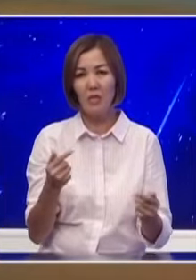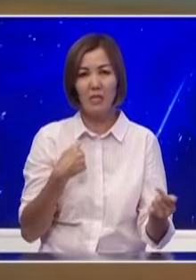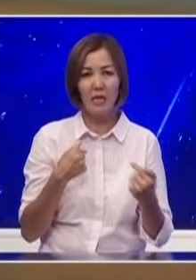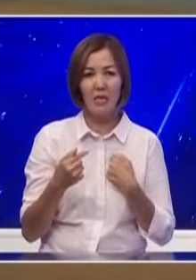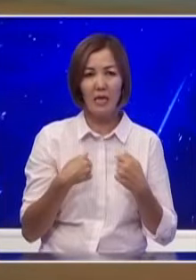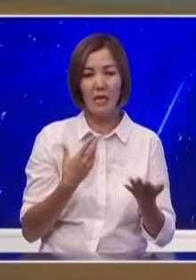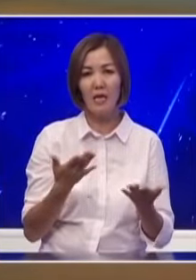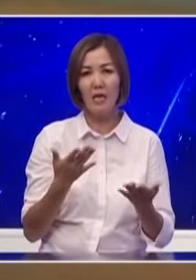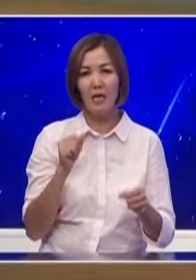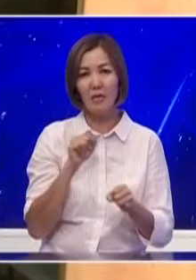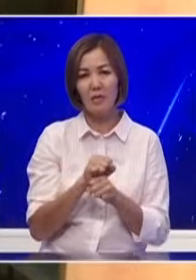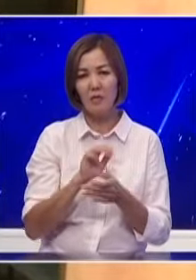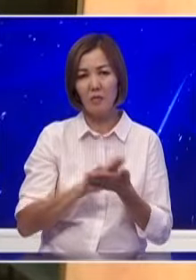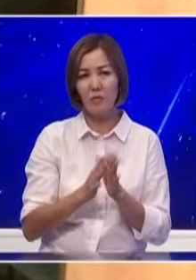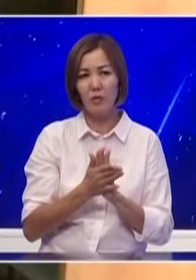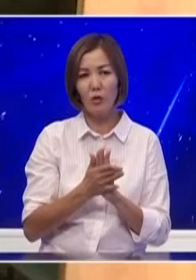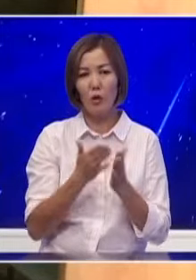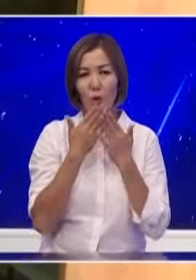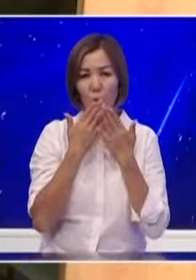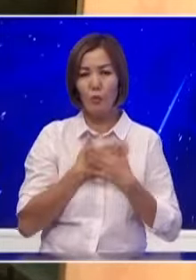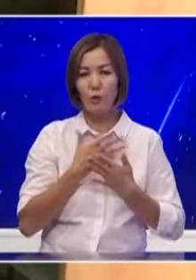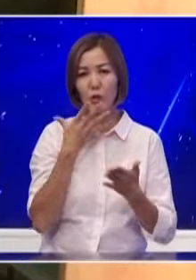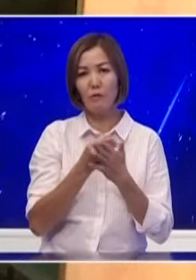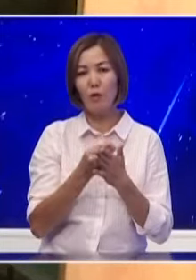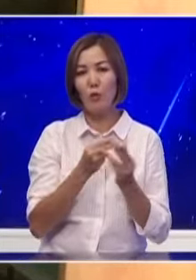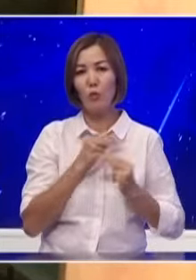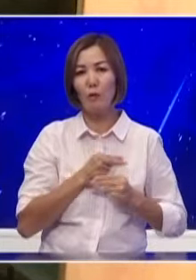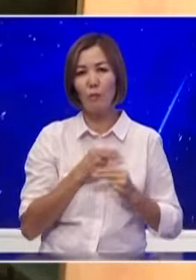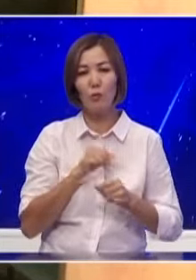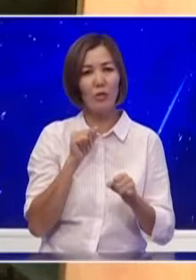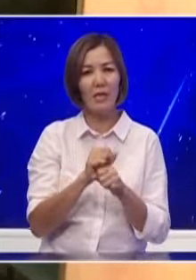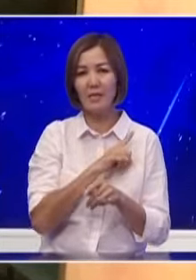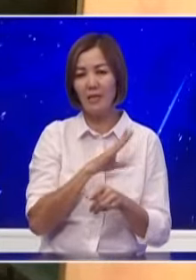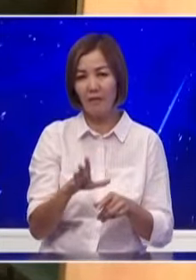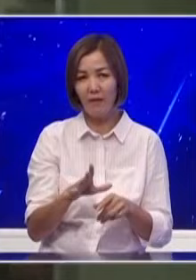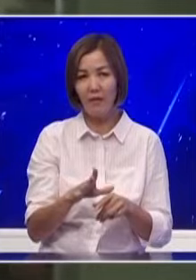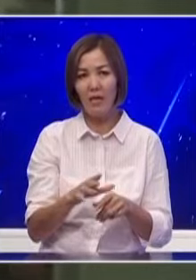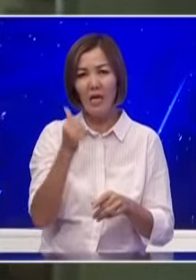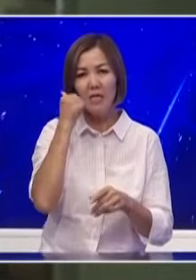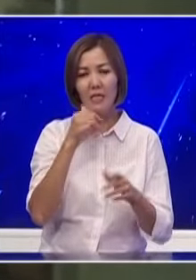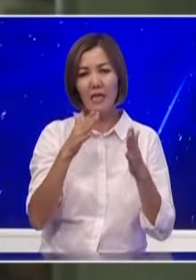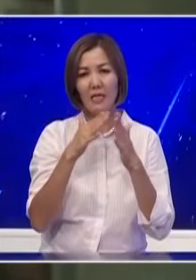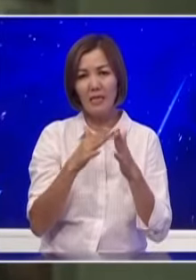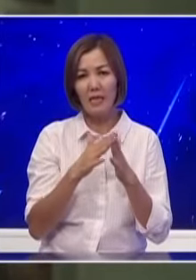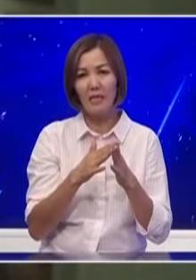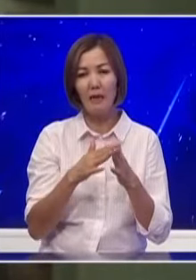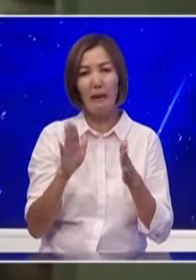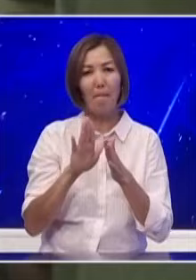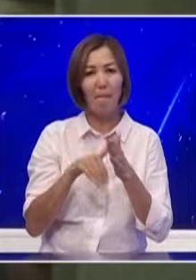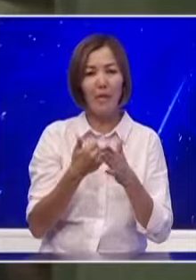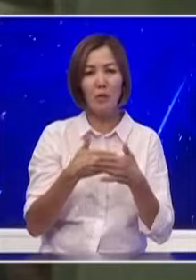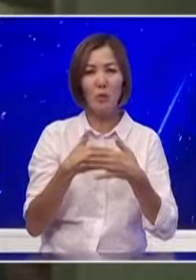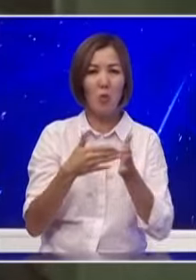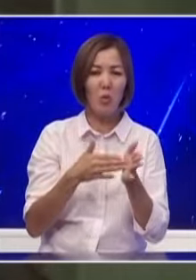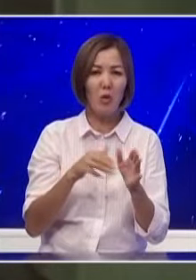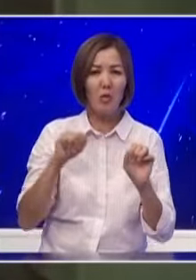отмечался застой, преданная своему делу женщина не бросила любимые занятия. Сидели в старом здании без окон и дверей, без отопления